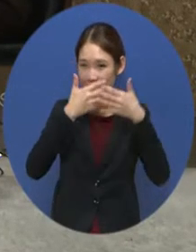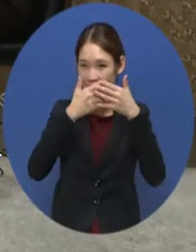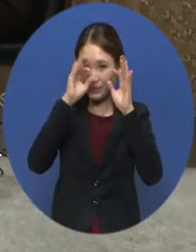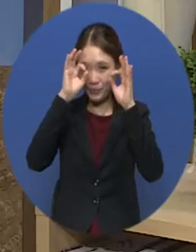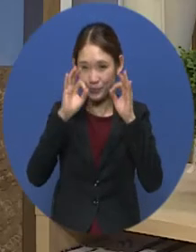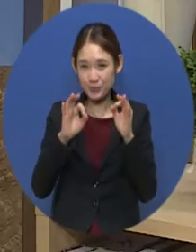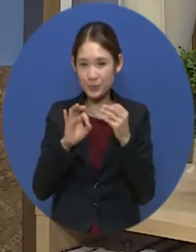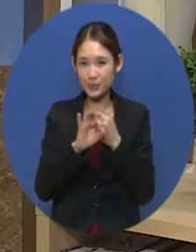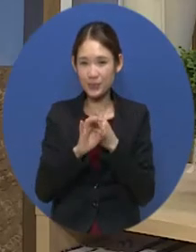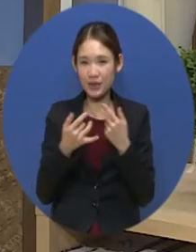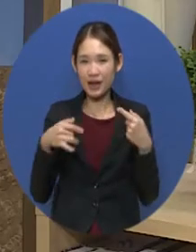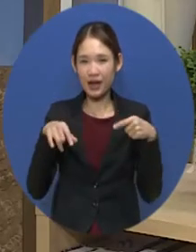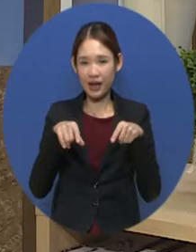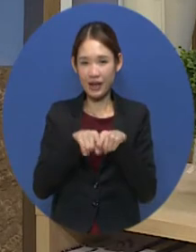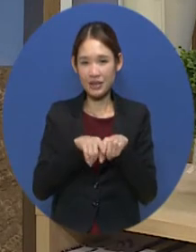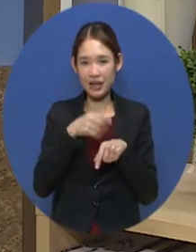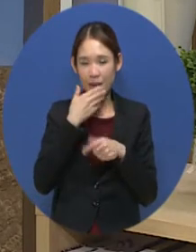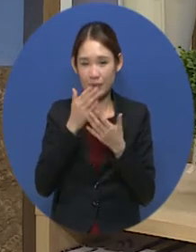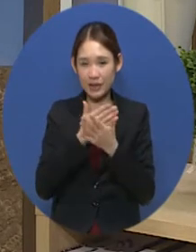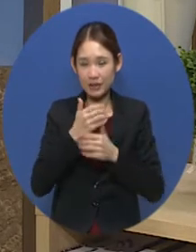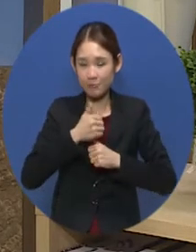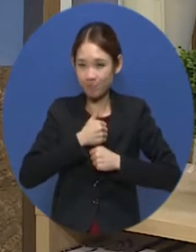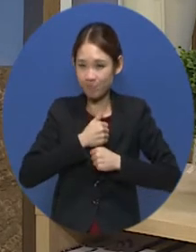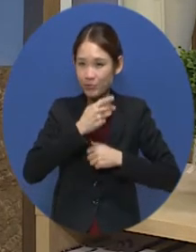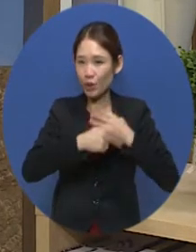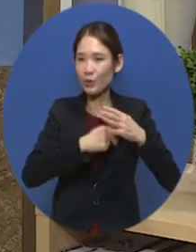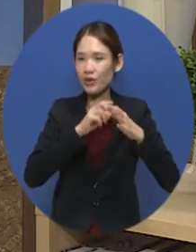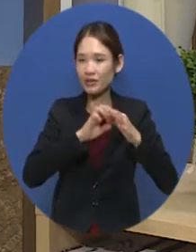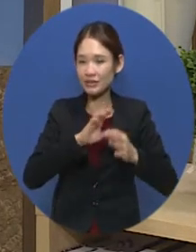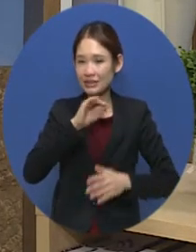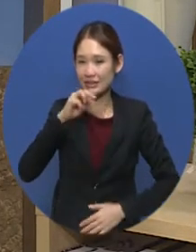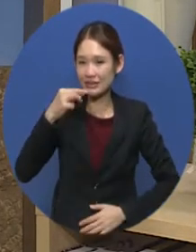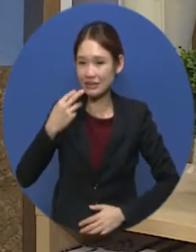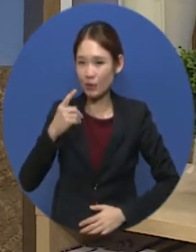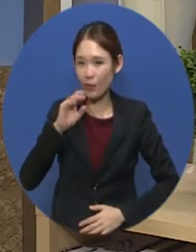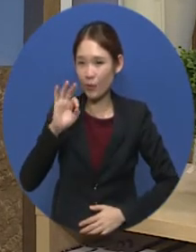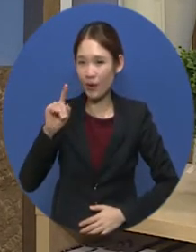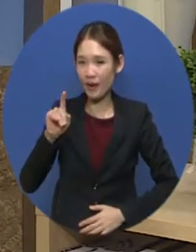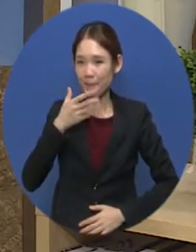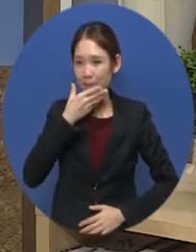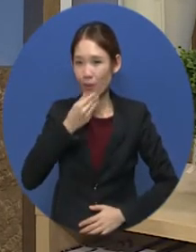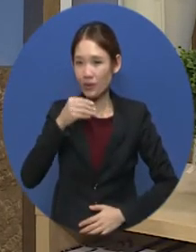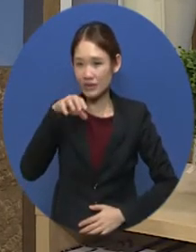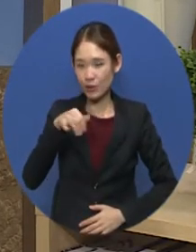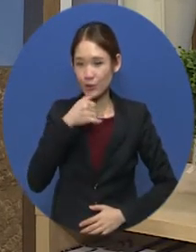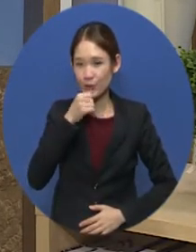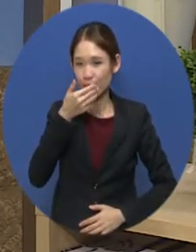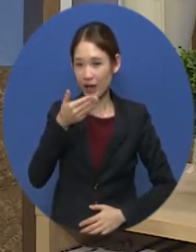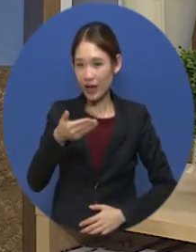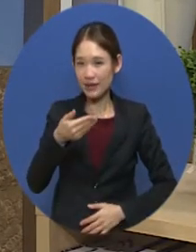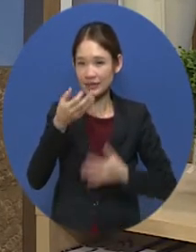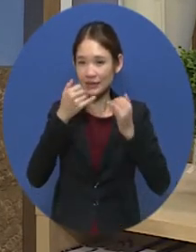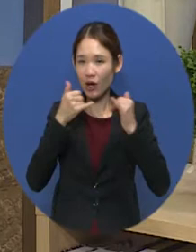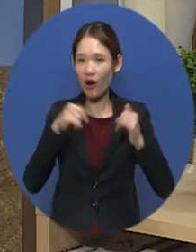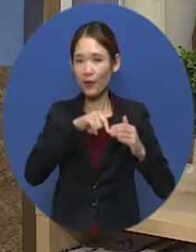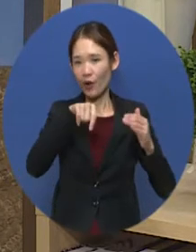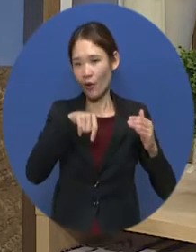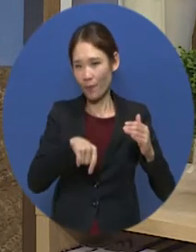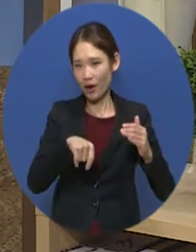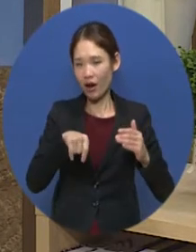복지TV에서도 이렇게 같이 행복남 지킴이 프로그램에서 이렇게 실로암 시각장애 복지관을 소개해 드리면서 네. 이 시청자분들